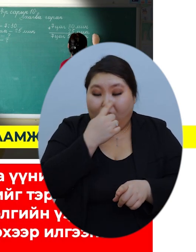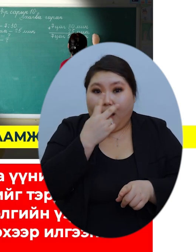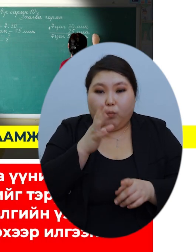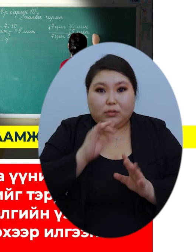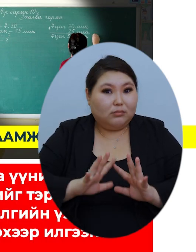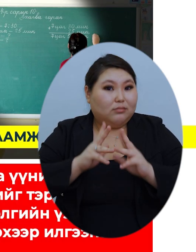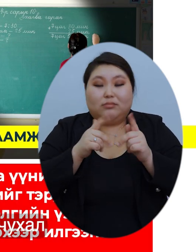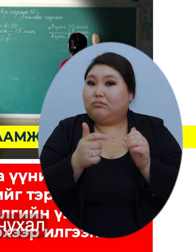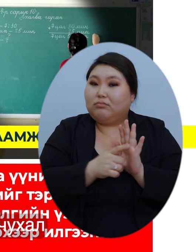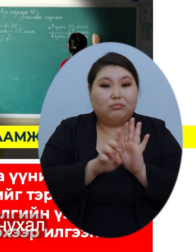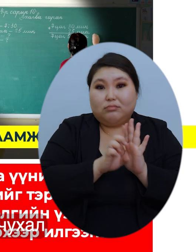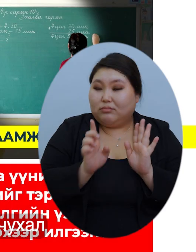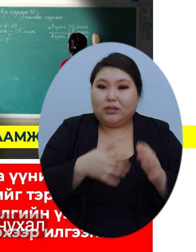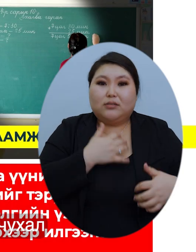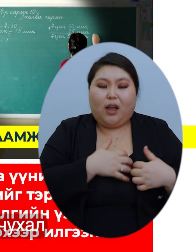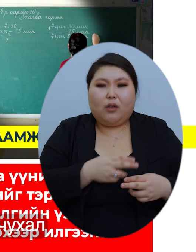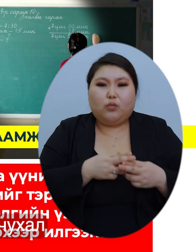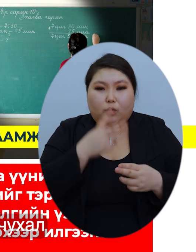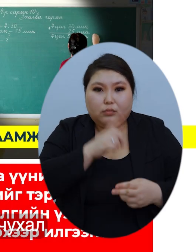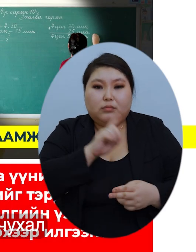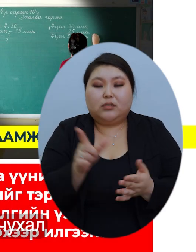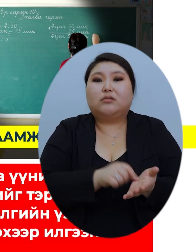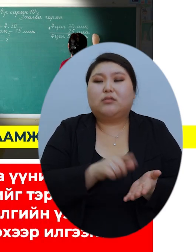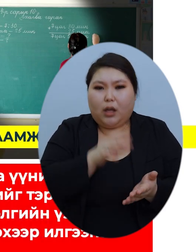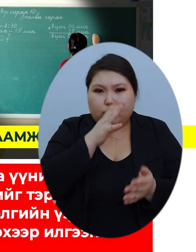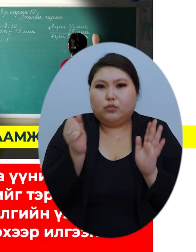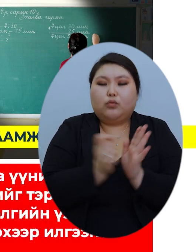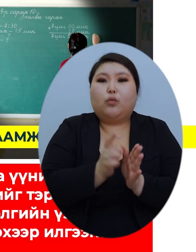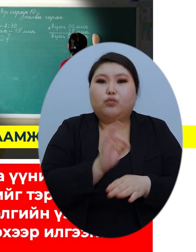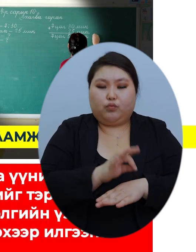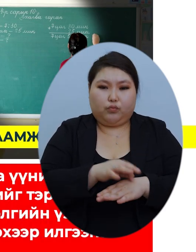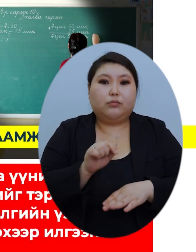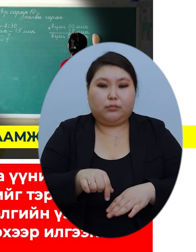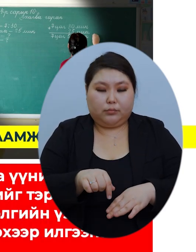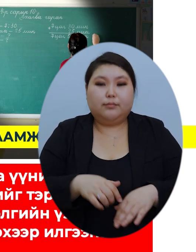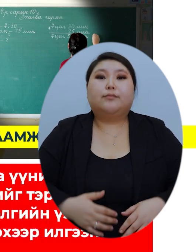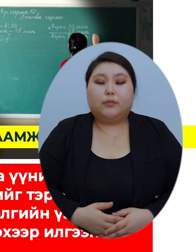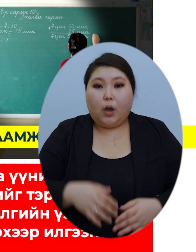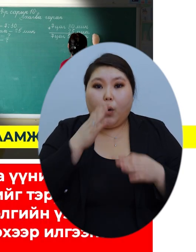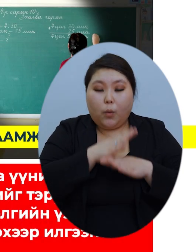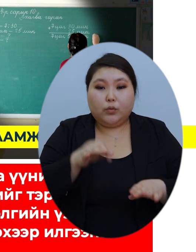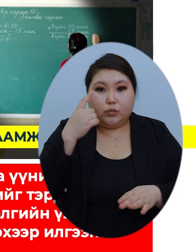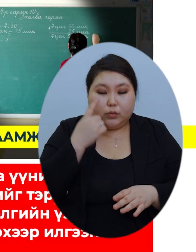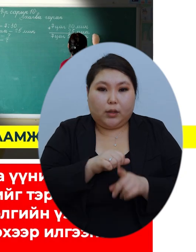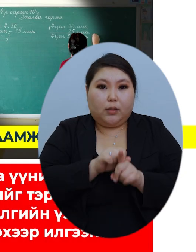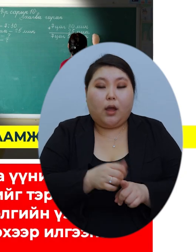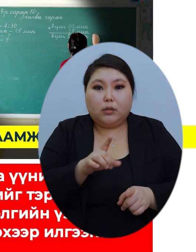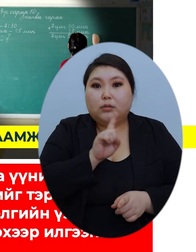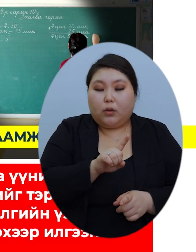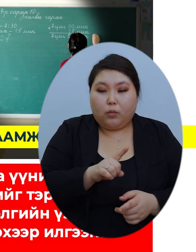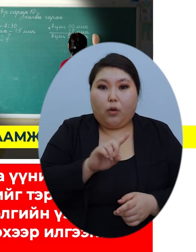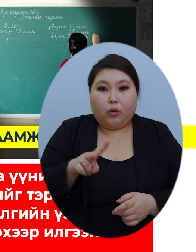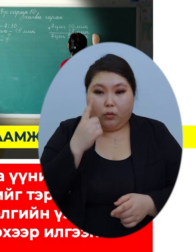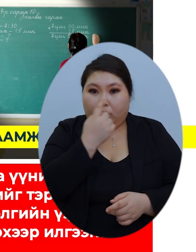эргэц хэрэгдэггүй учраас яаралтай тусламж үзүүлэх шаардлагатай чухал өвчнүүдийн нэгд ордог. Хүүхдэд нүдний даралт нь 1 болон